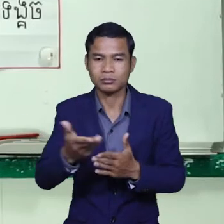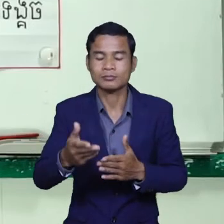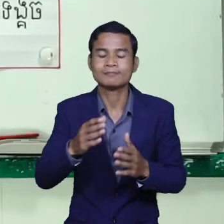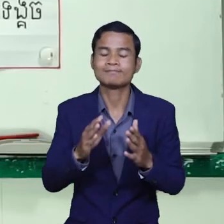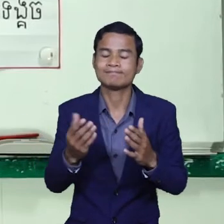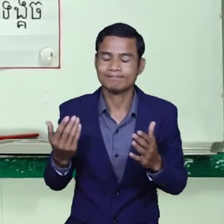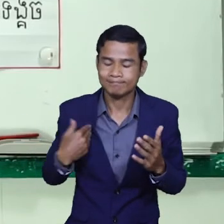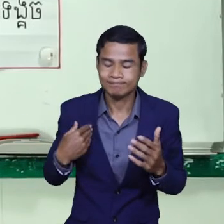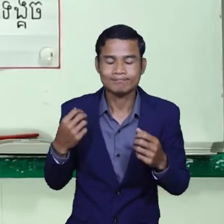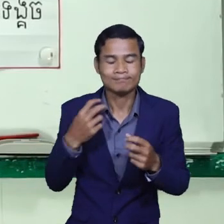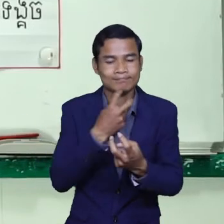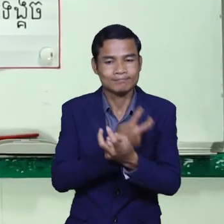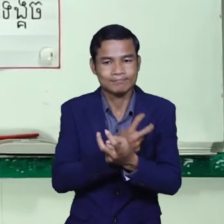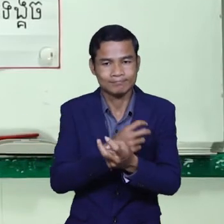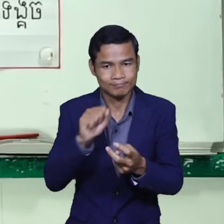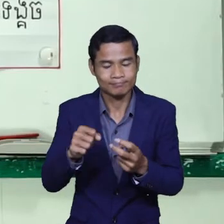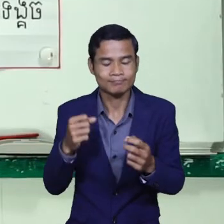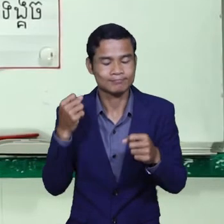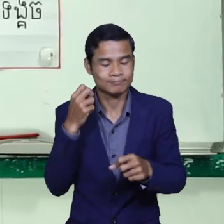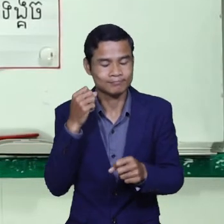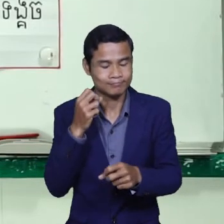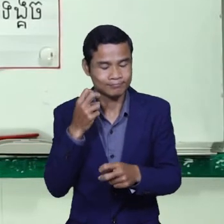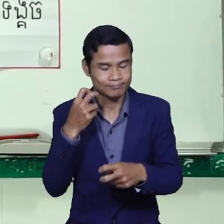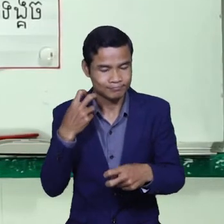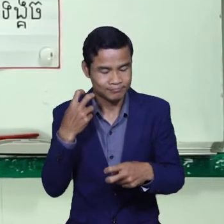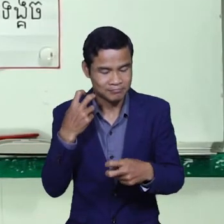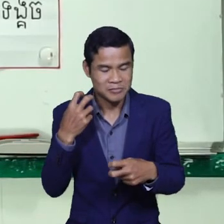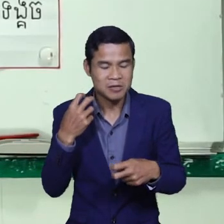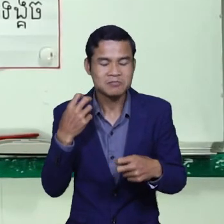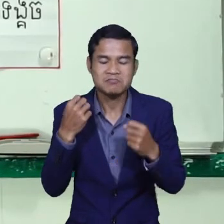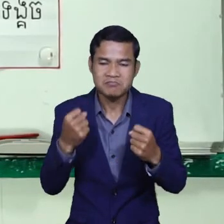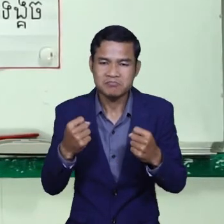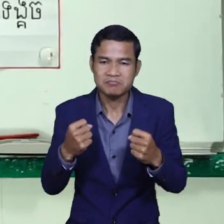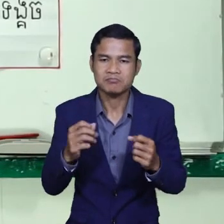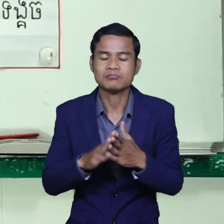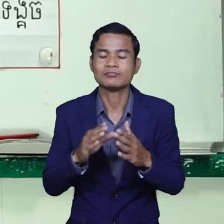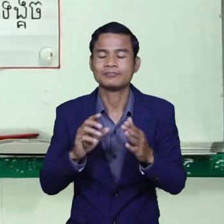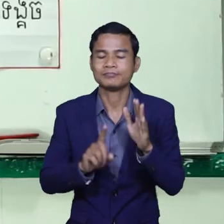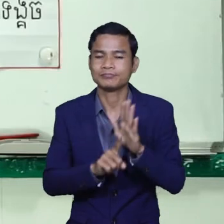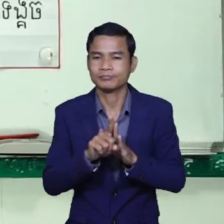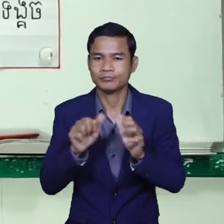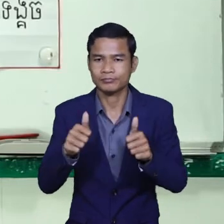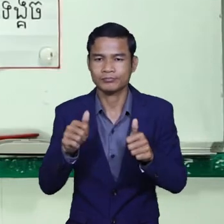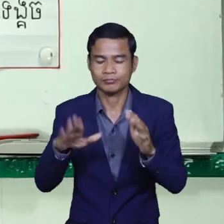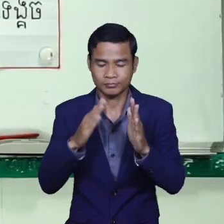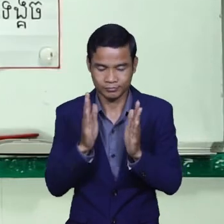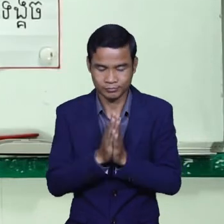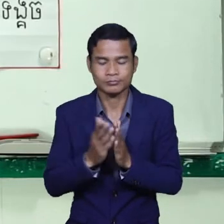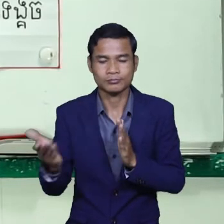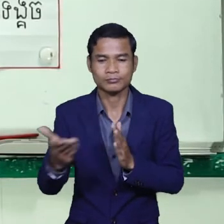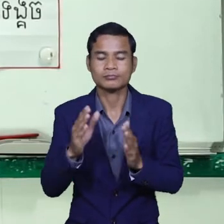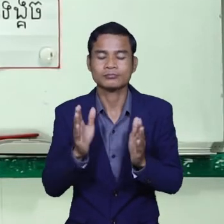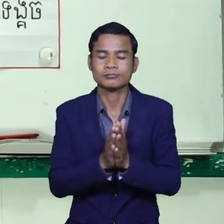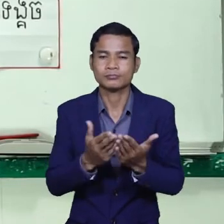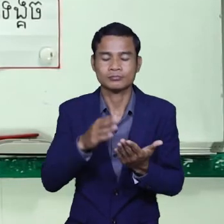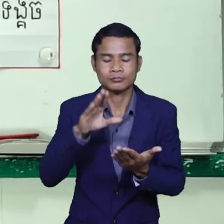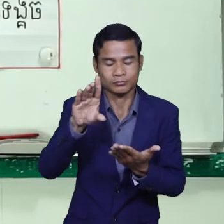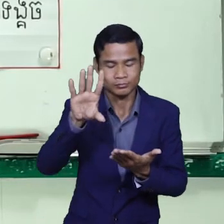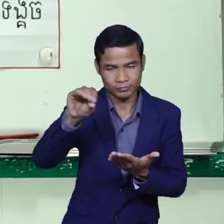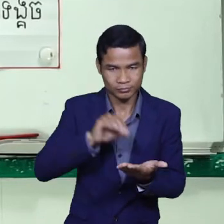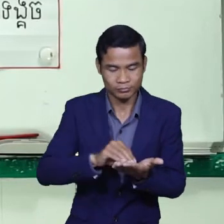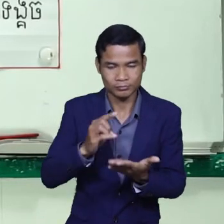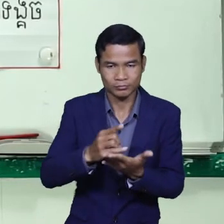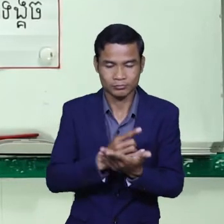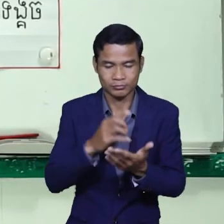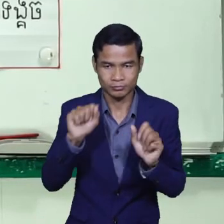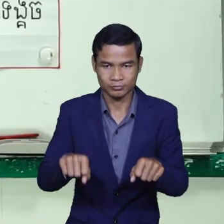dưỡng cha rừng món cha nâng lụt lọt bàn lọ nè con á cha ọc con tràn chẳng con cô tạc ạc cha con dọc sử phớ cha sơ xe rồi bỏ cốn đầm bấy